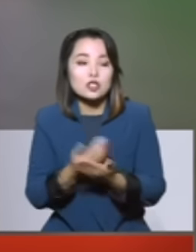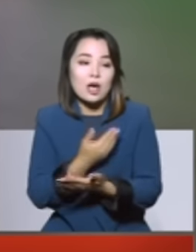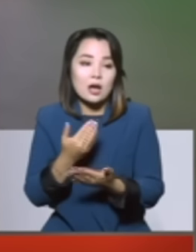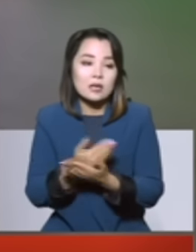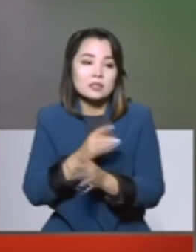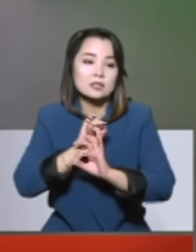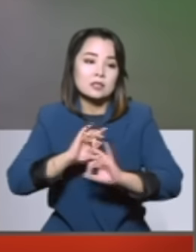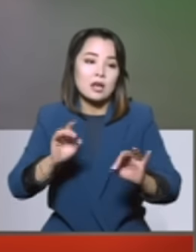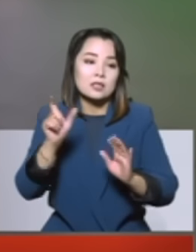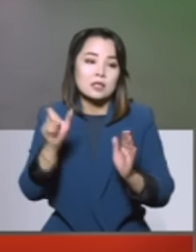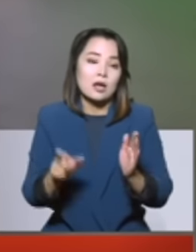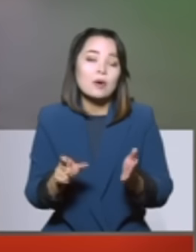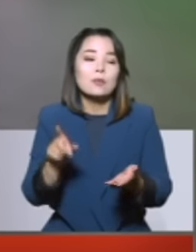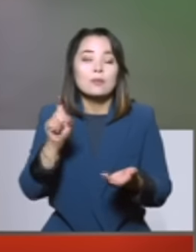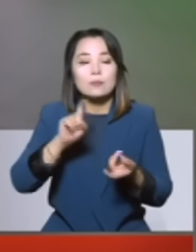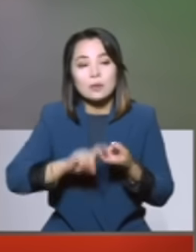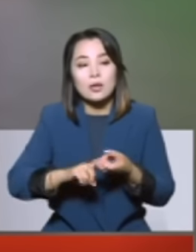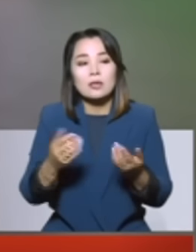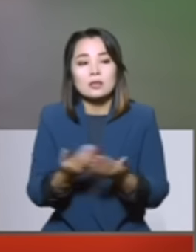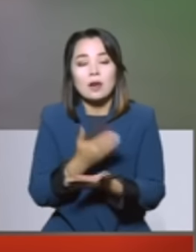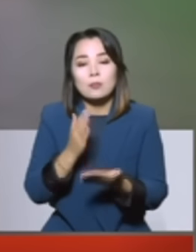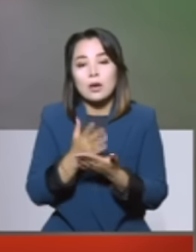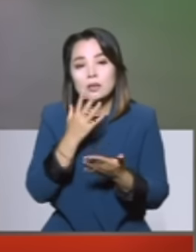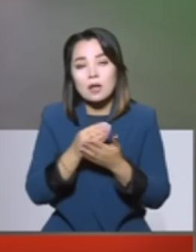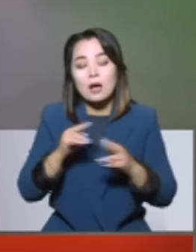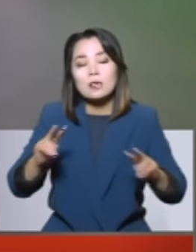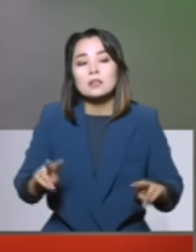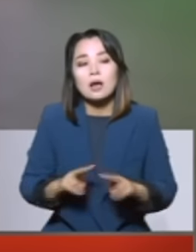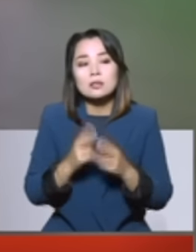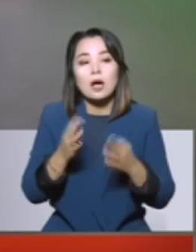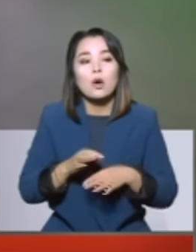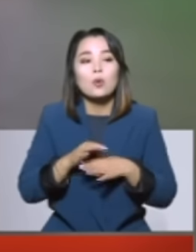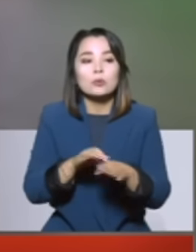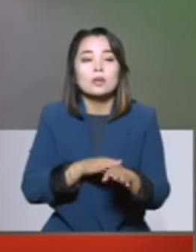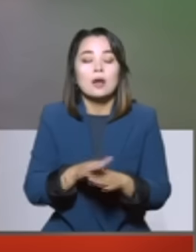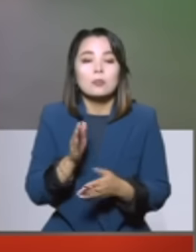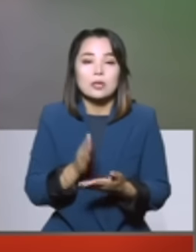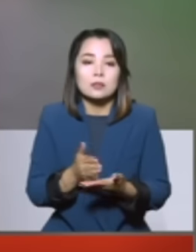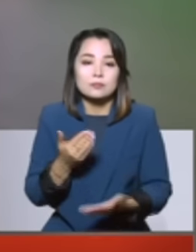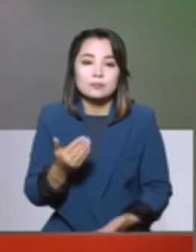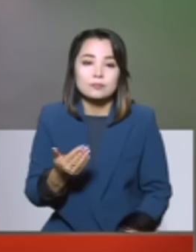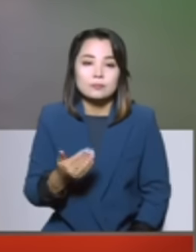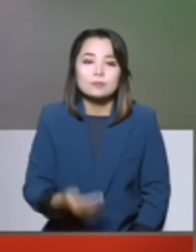бізбен тікелей байланысты. Самал, ұлы Абай күнін астаналықтар қалай атап өтіп жатыр?